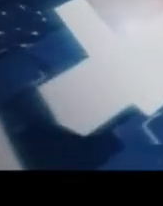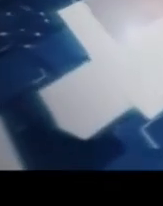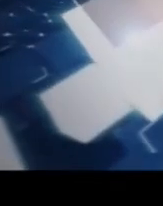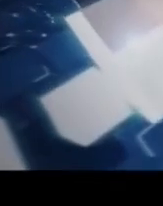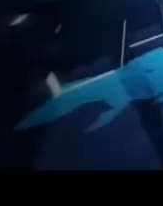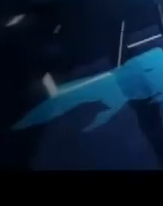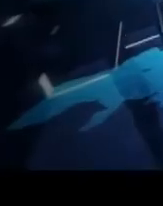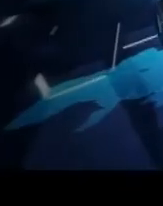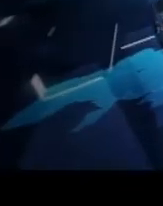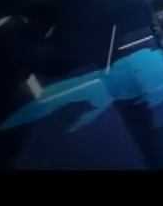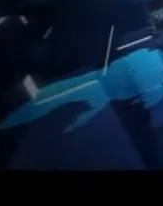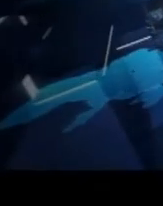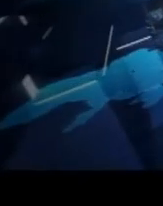Дякую.